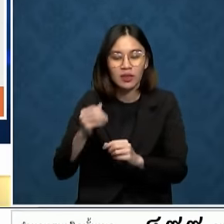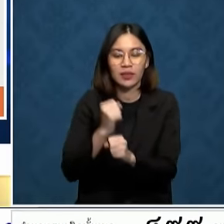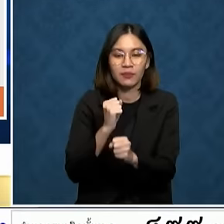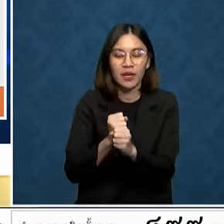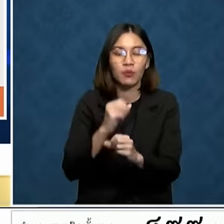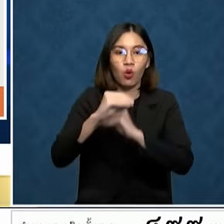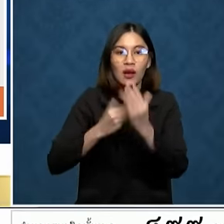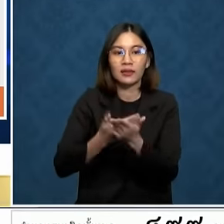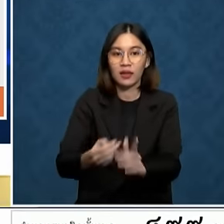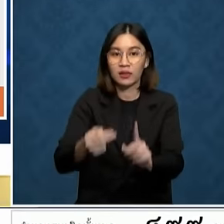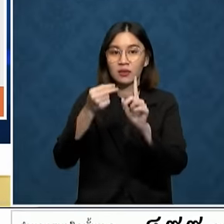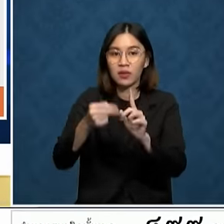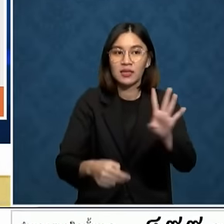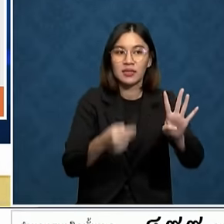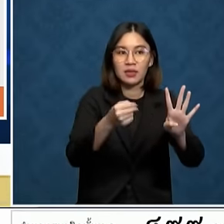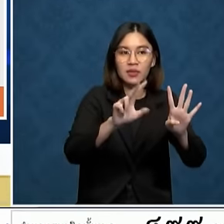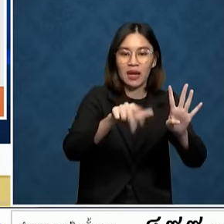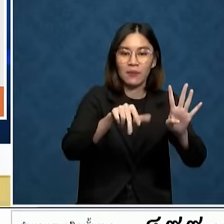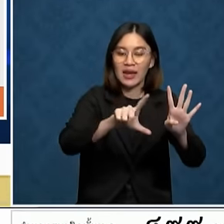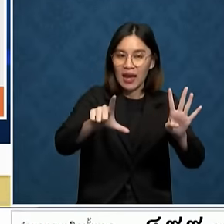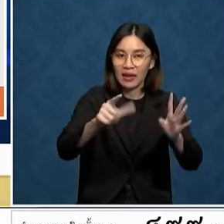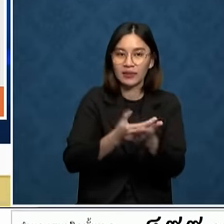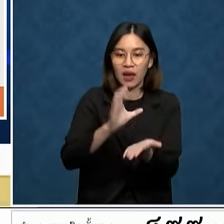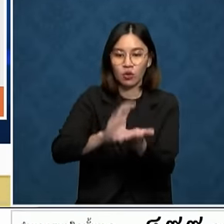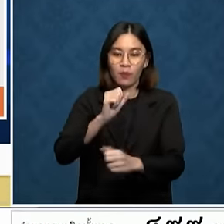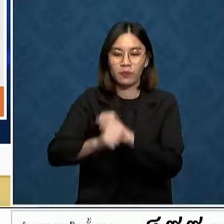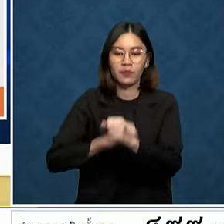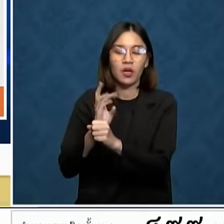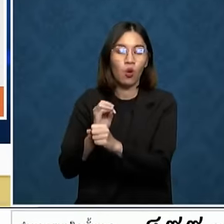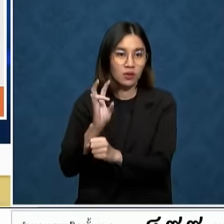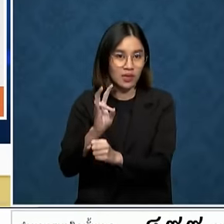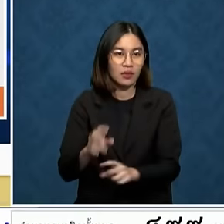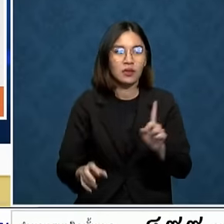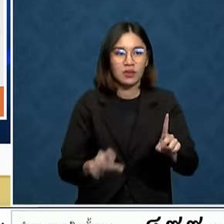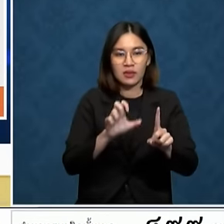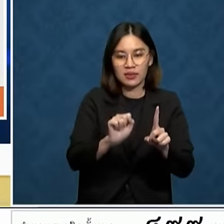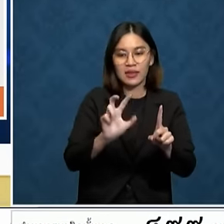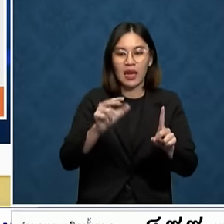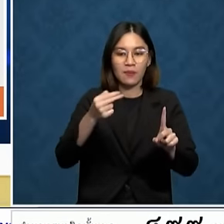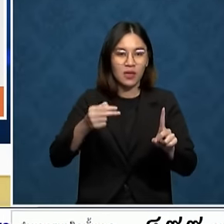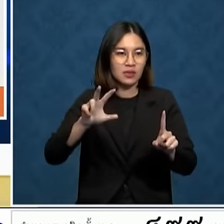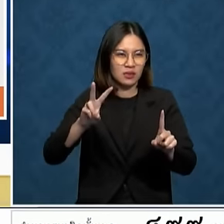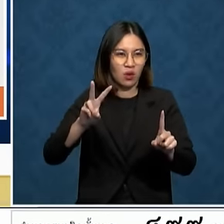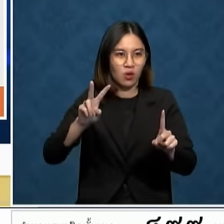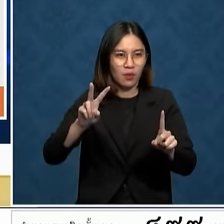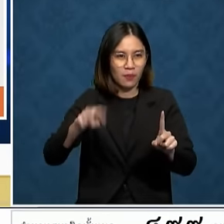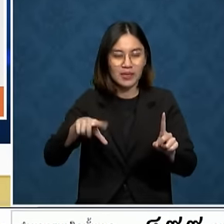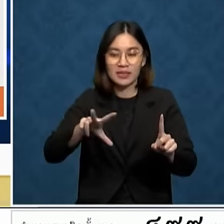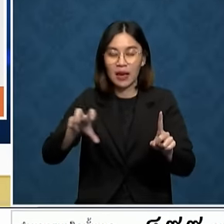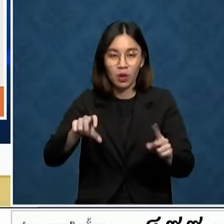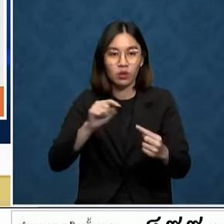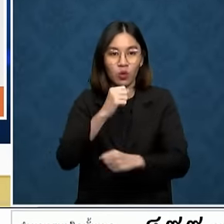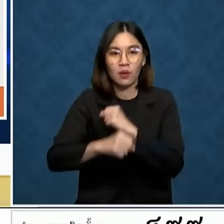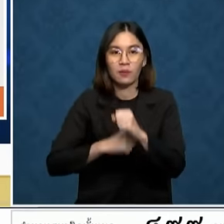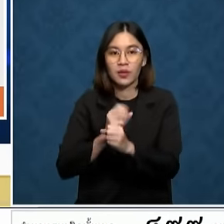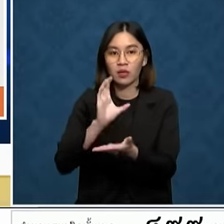Walletไม่วาจะเป็ 43,000 ล้านบาทในงปมาณป 67หรอ32,300 ล้านบาทในงบ